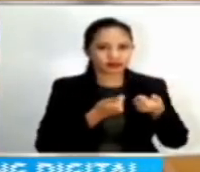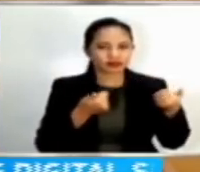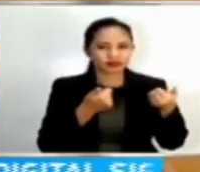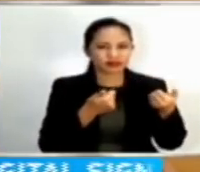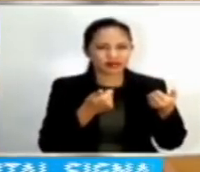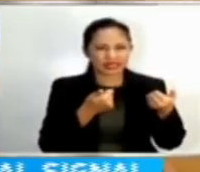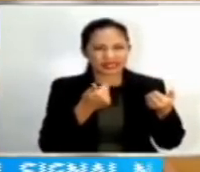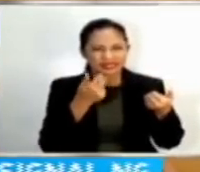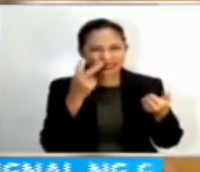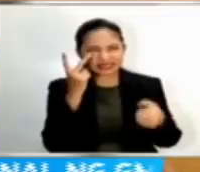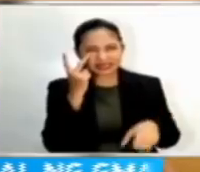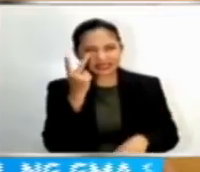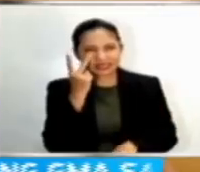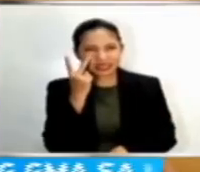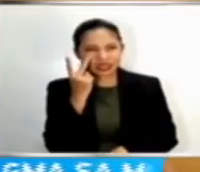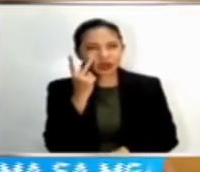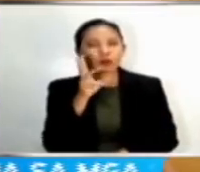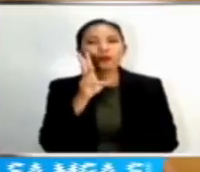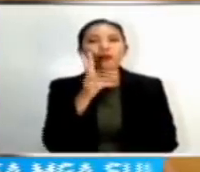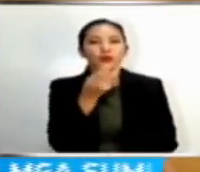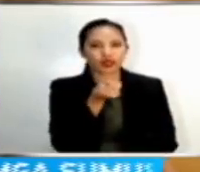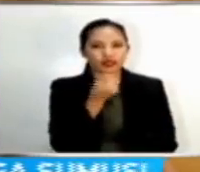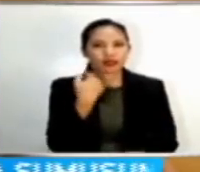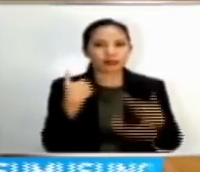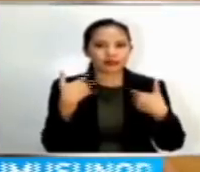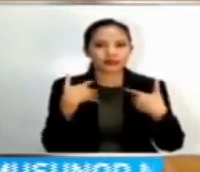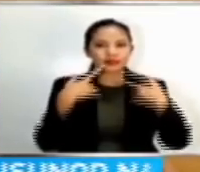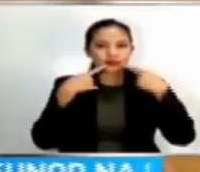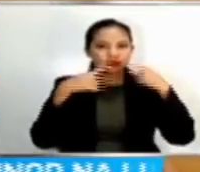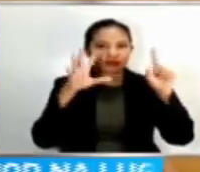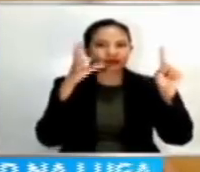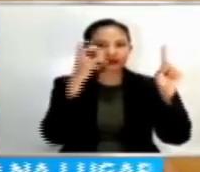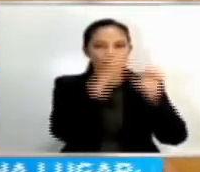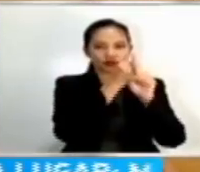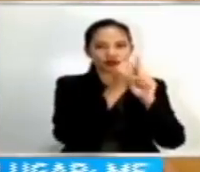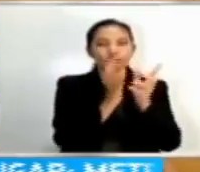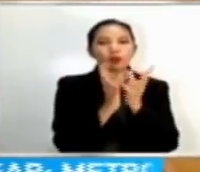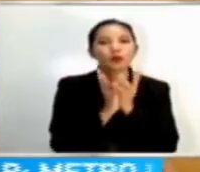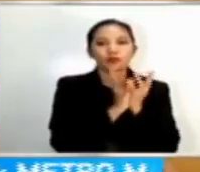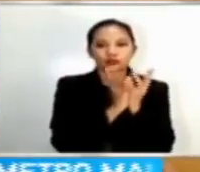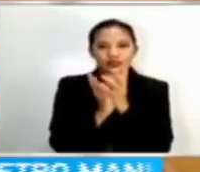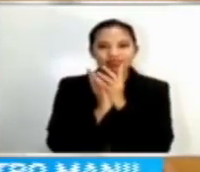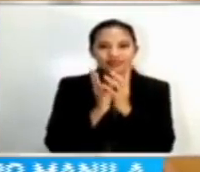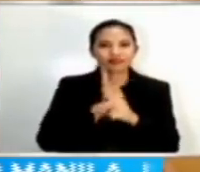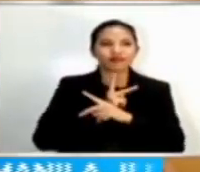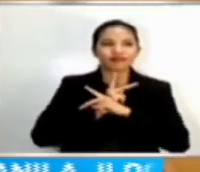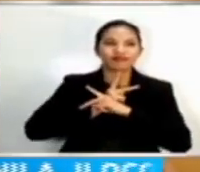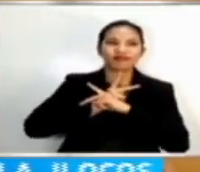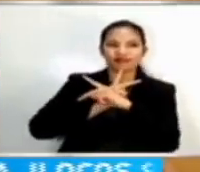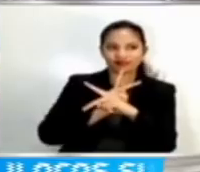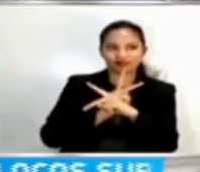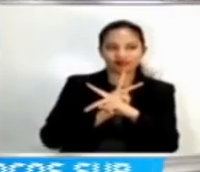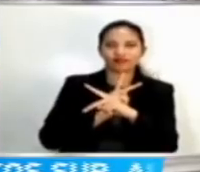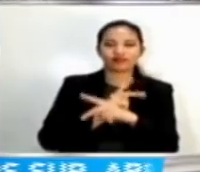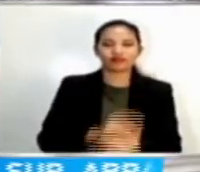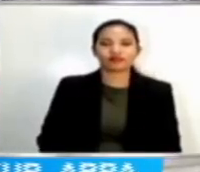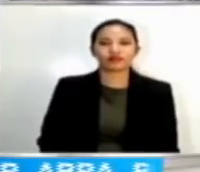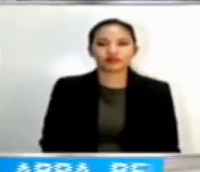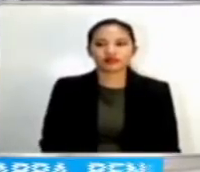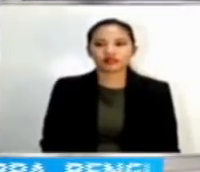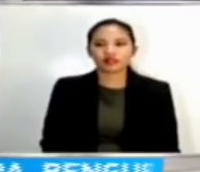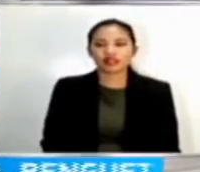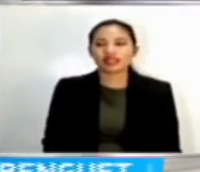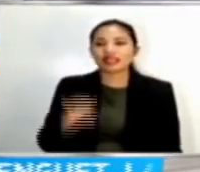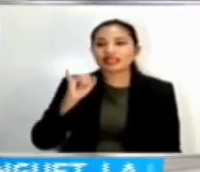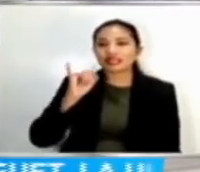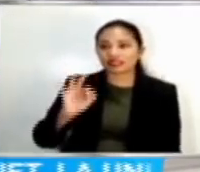ho natin ma-achieve talaga yung herd immunity dito sa atin? Kung yung herd immunity pag-usapan, mga next